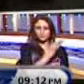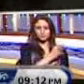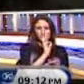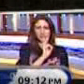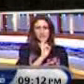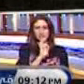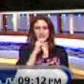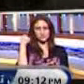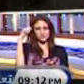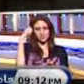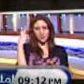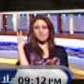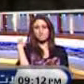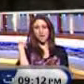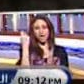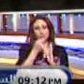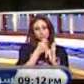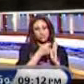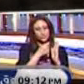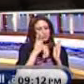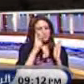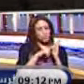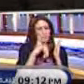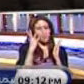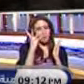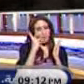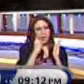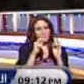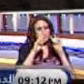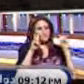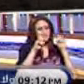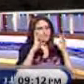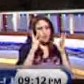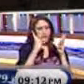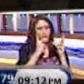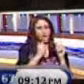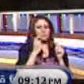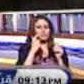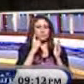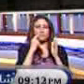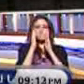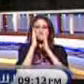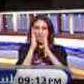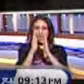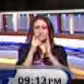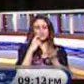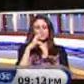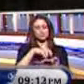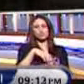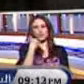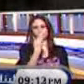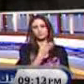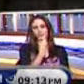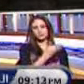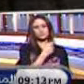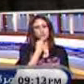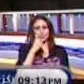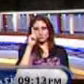تبقى المحضر الشرطه اللي هو السيد محمد قال عليه المواطن، هنعمل حصر بيها ونكمل ملفاتنا ونطلب لهم الوحدات السكنيه